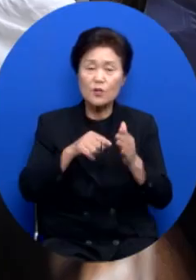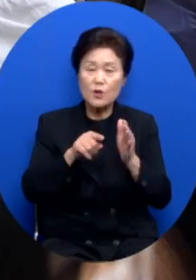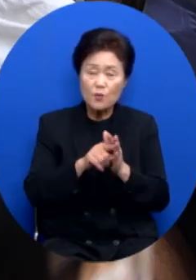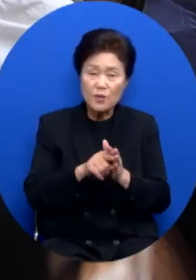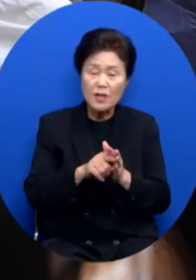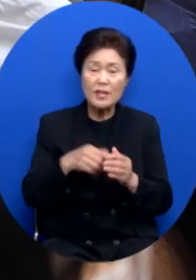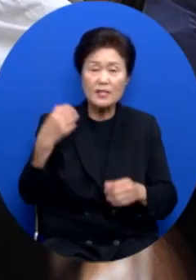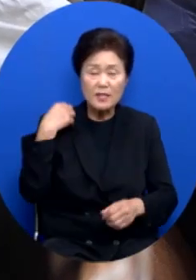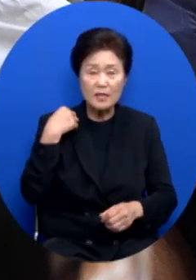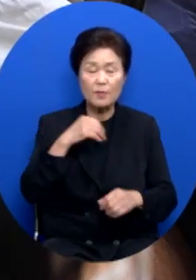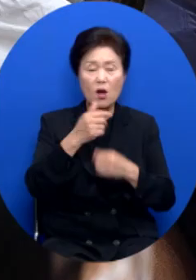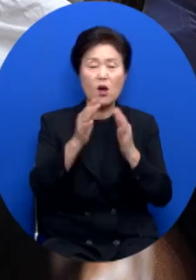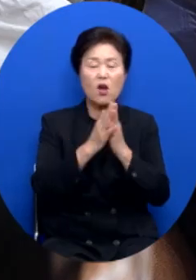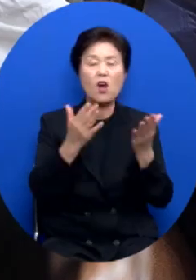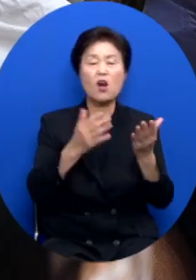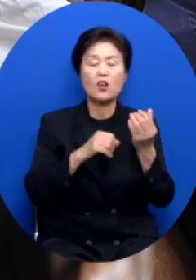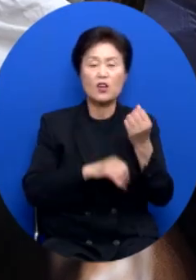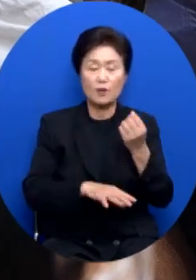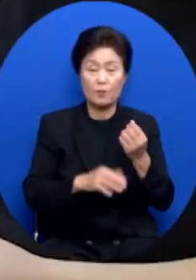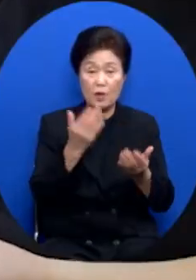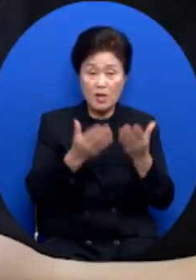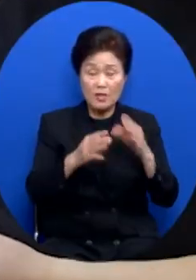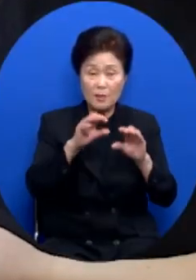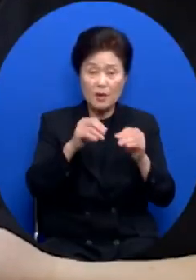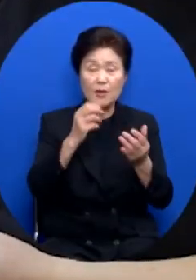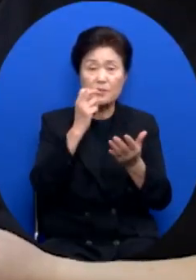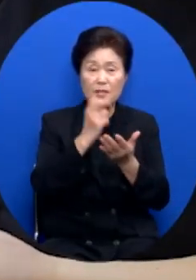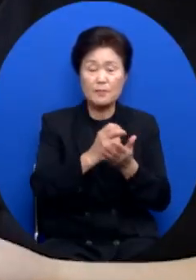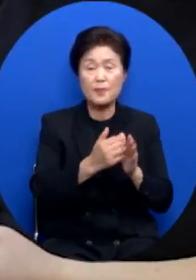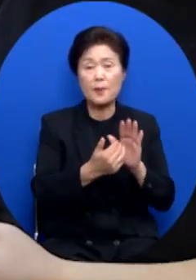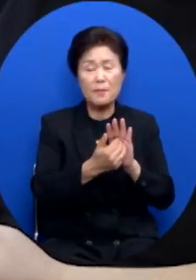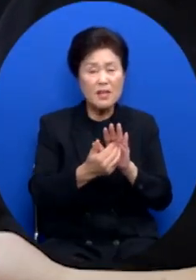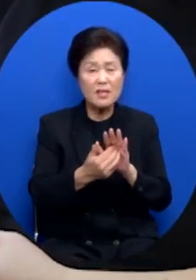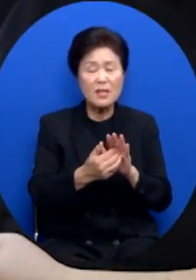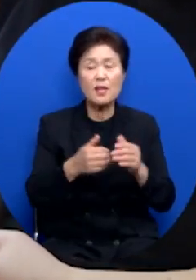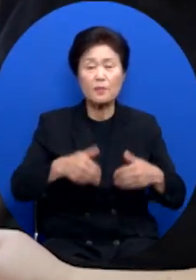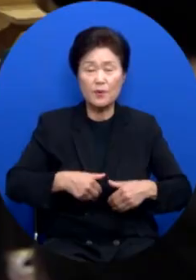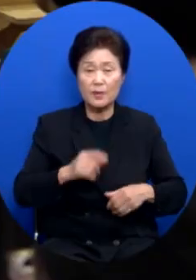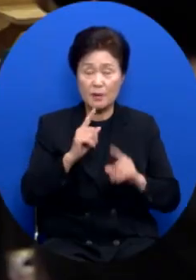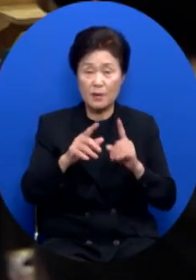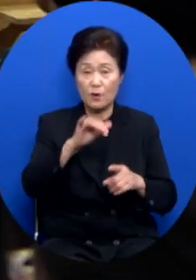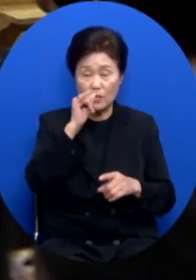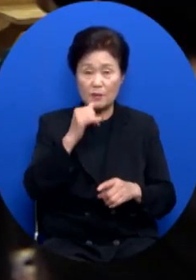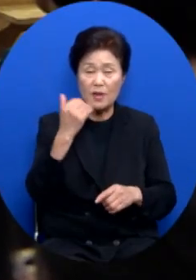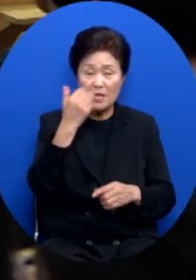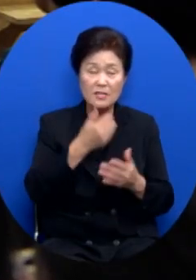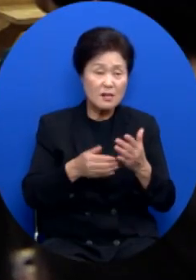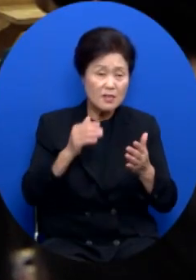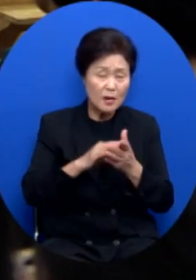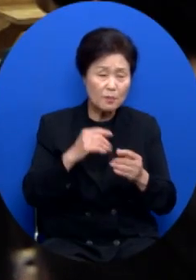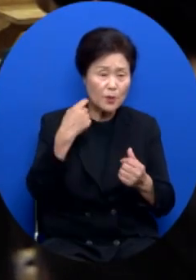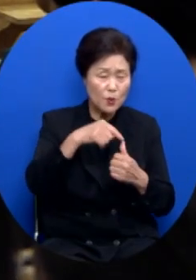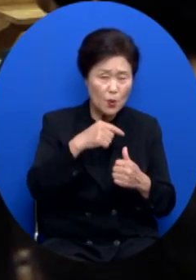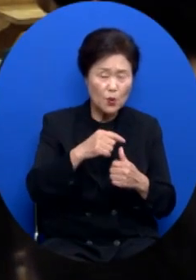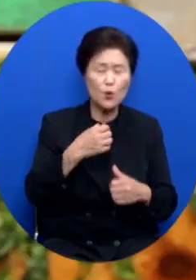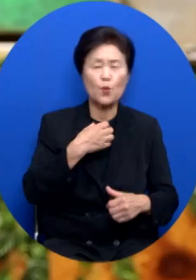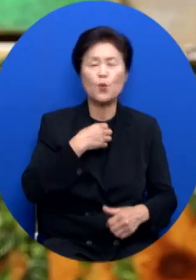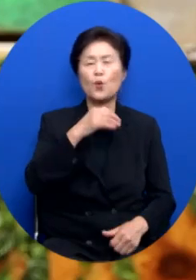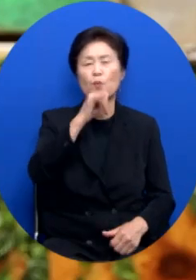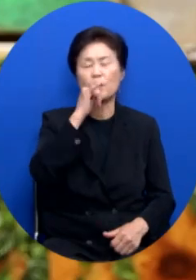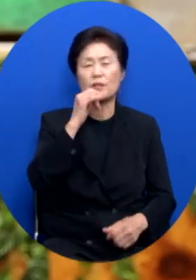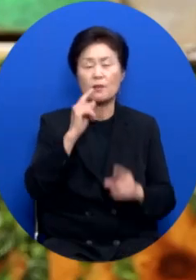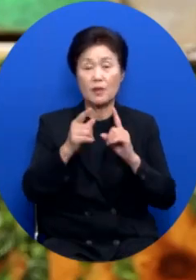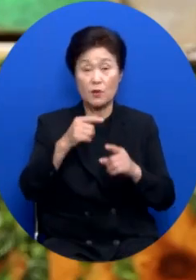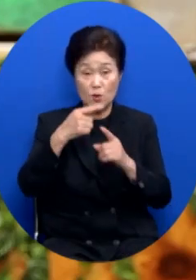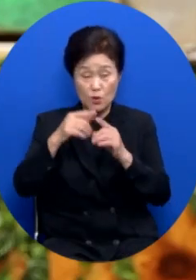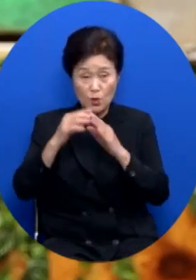기억하고 성혁과 차별 금지법 저지 운동을 일으키지 않으면 우리나라는 성혁명 교육으로 위험에 처할 수 있다며